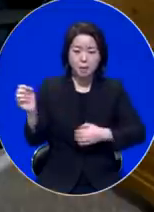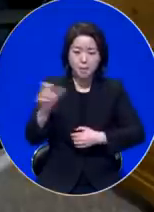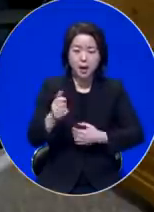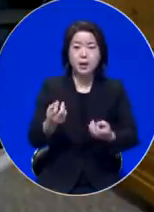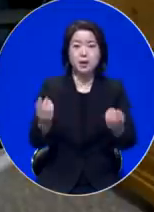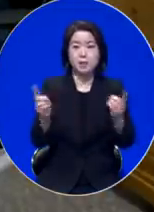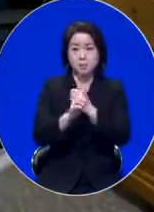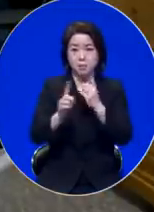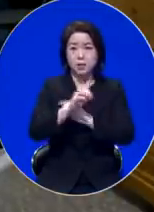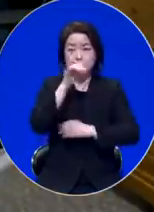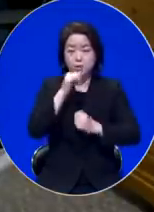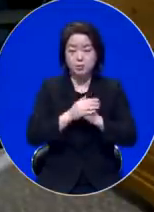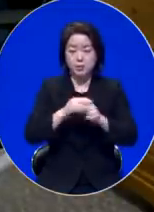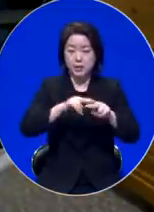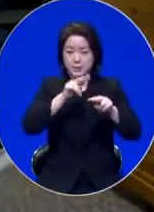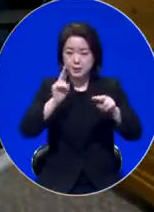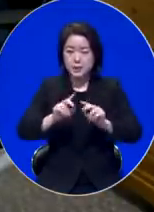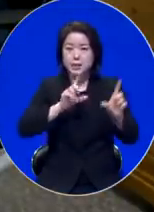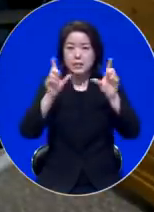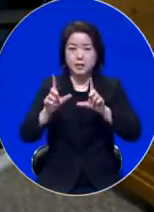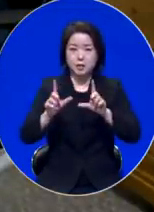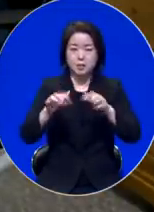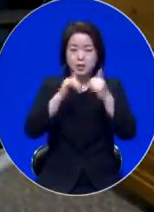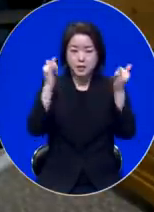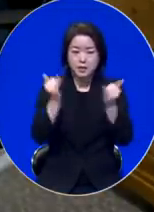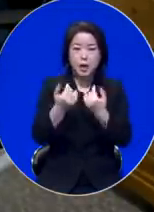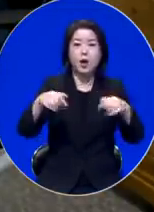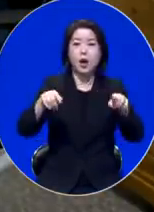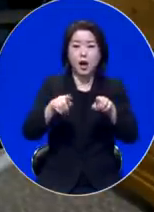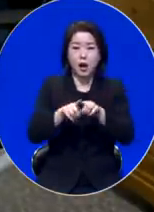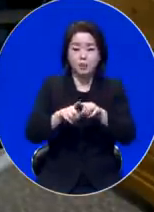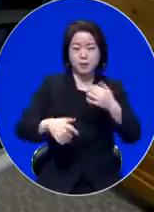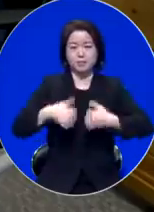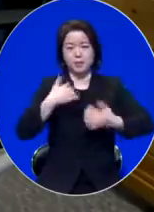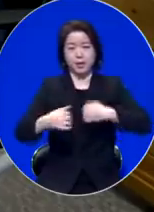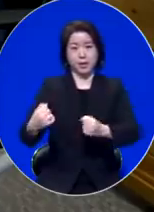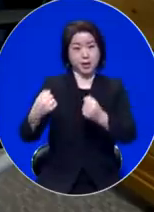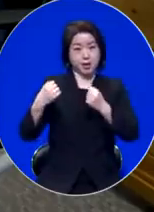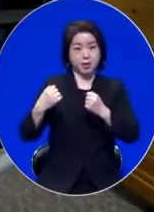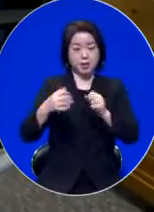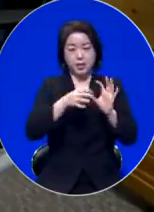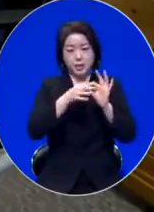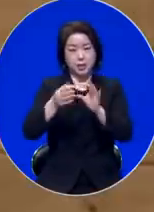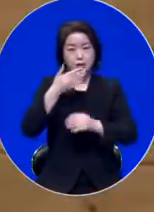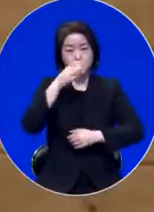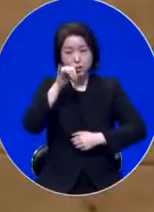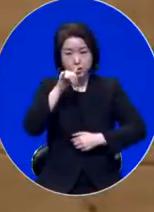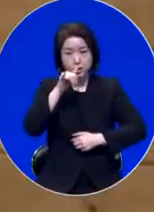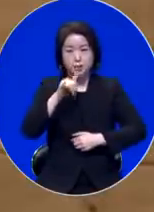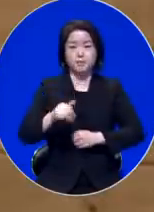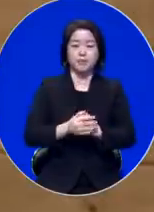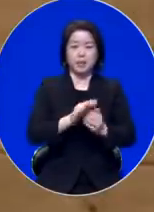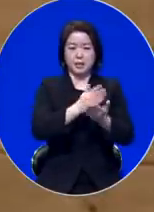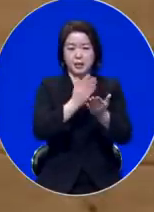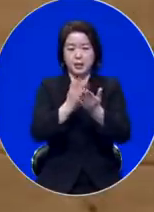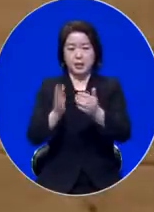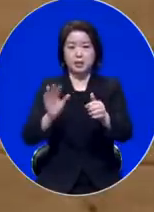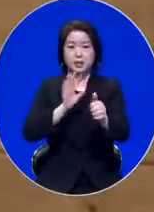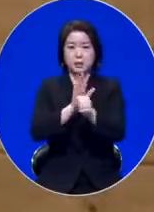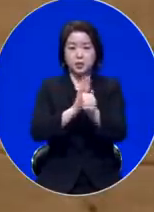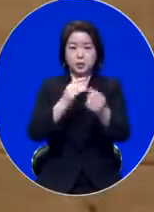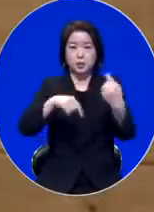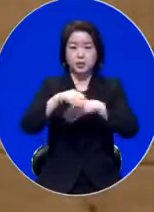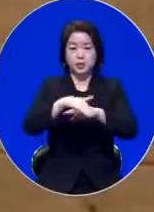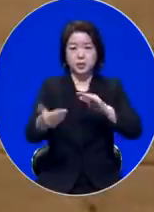있습니다 은퇴 이후의 삶이 사회와 져 불어서 활기차고 건강하게 이어질 수 있도록 다각적인 지원 책의